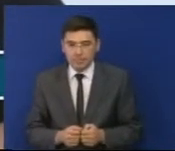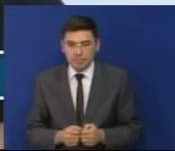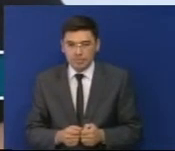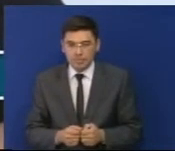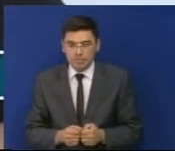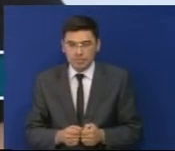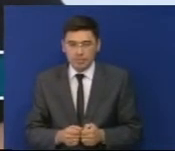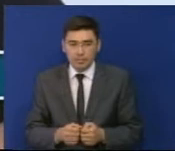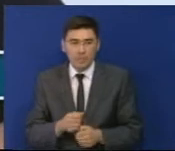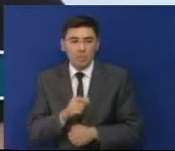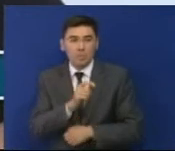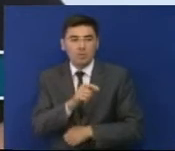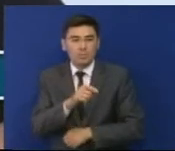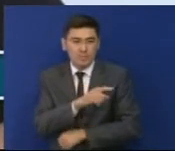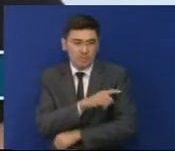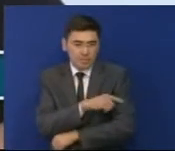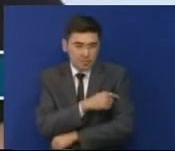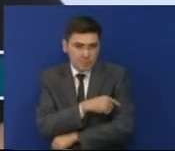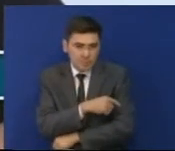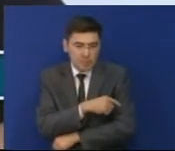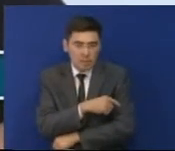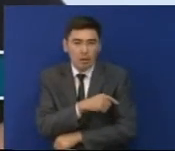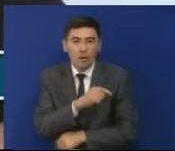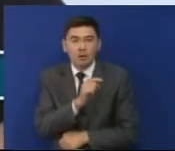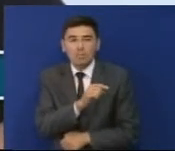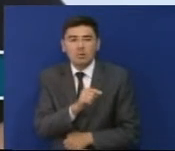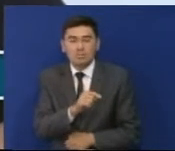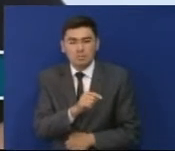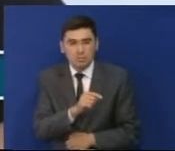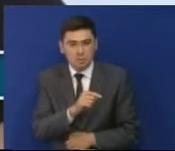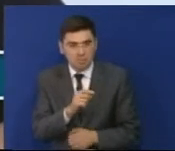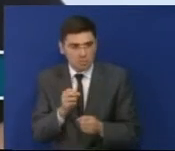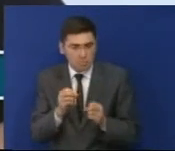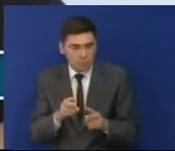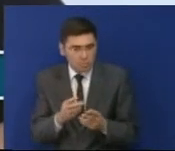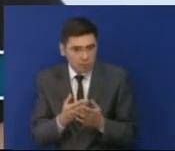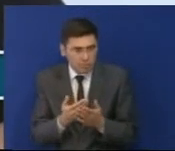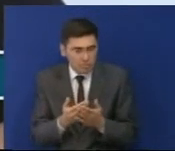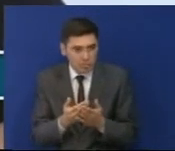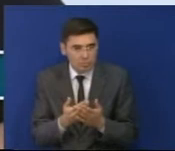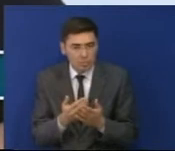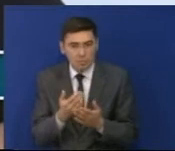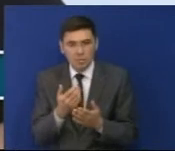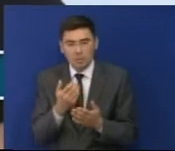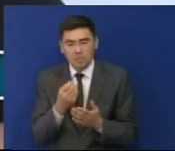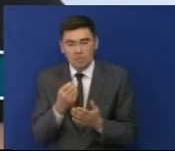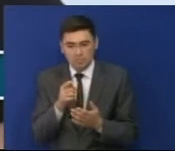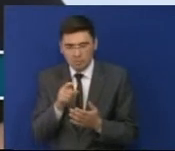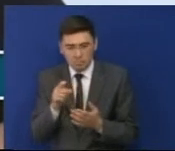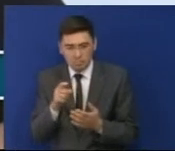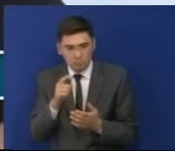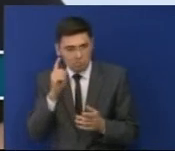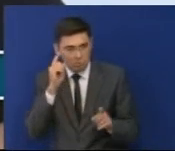Бұдан басқа медицина қызметкерлері кәсіпкердің аумағына қандай негізде енетінін және үлгілерді іріктеуді алатынын ескеріңіздер.